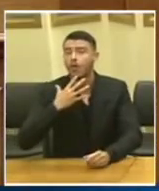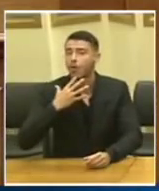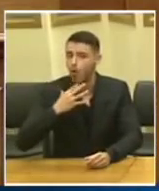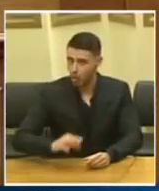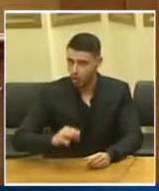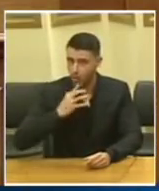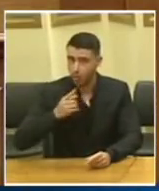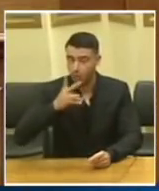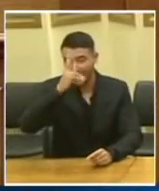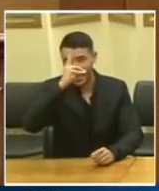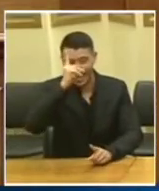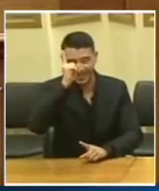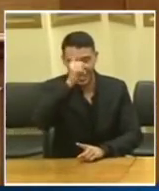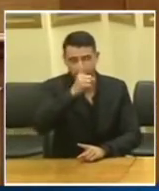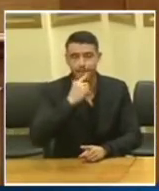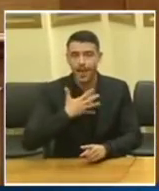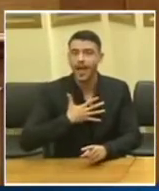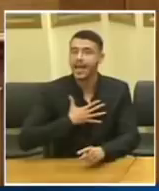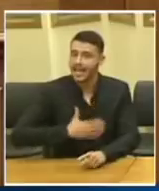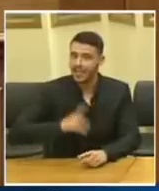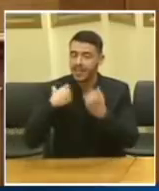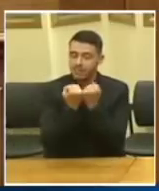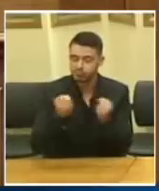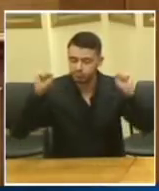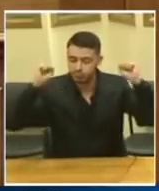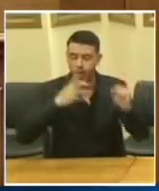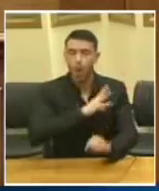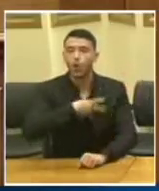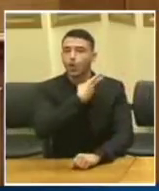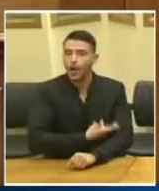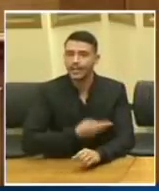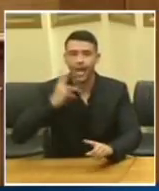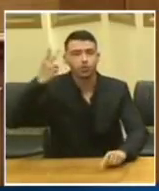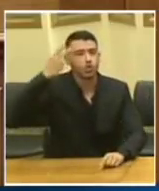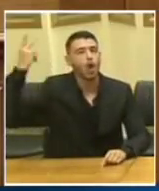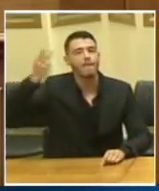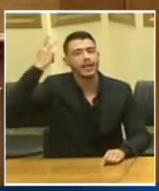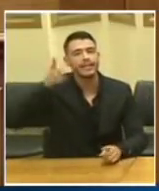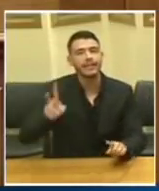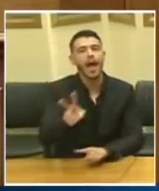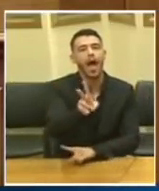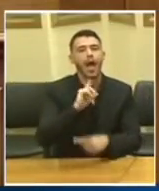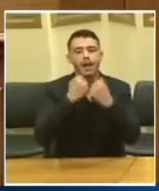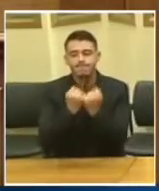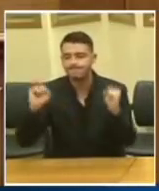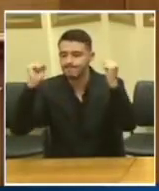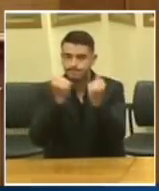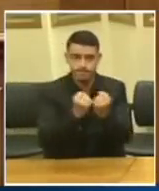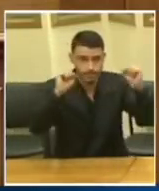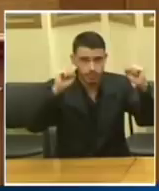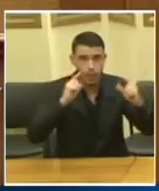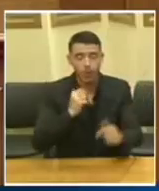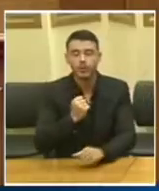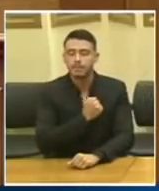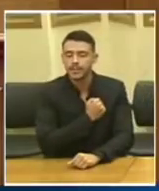πλευρά της Γερμανίας για την ανεξαρτοποίηση της Κροατίας και της Σλοβενίας. Οπότε, ανέθετε ζήτημα, πίστευε ότι μπορούσαμε να το